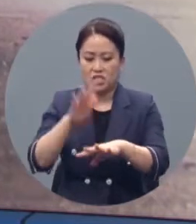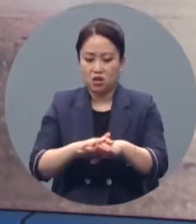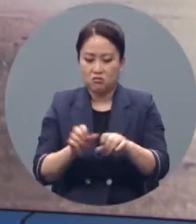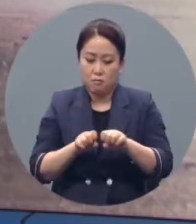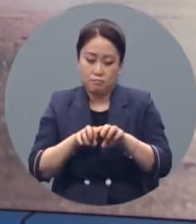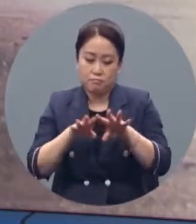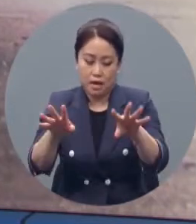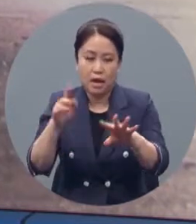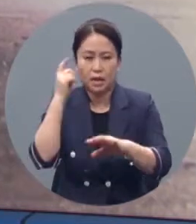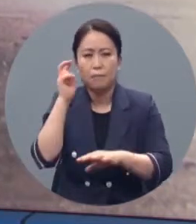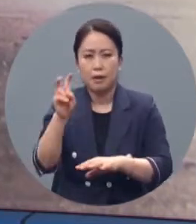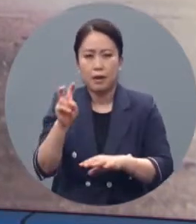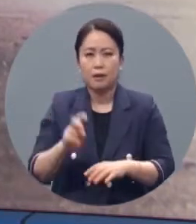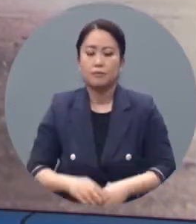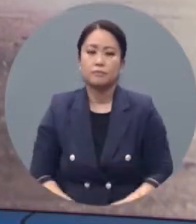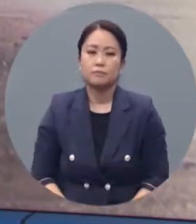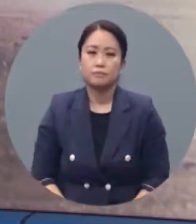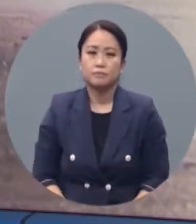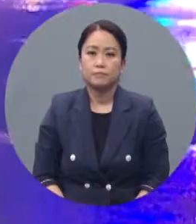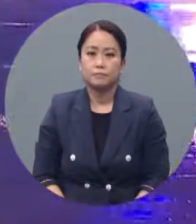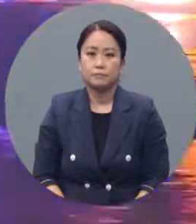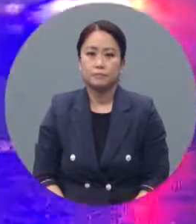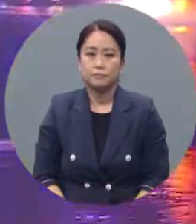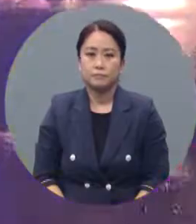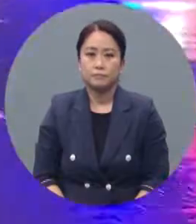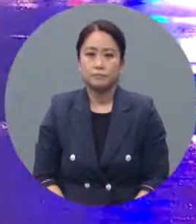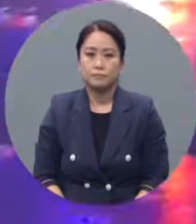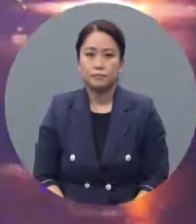보도에 김윤아 기자입니다.